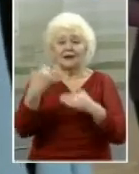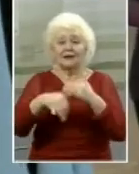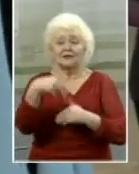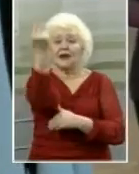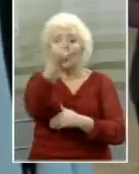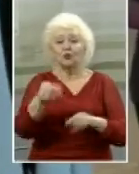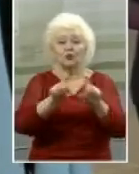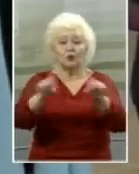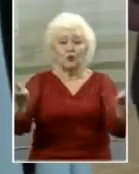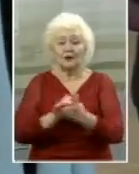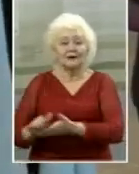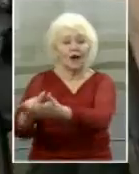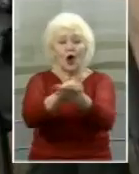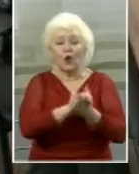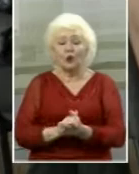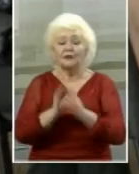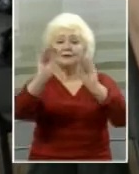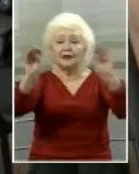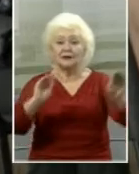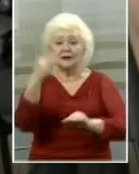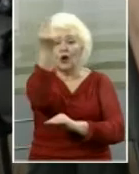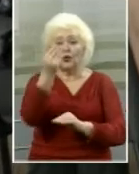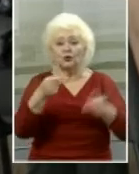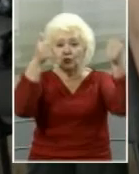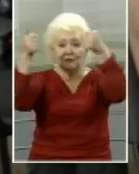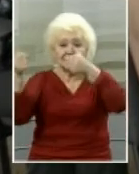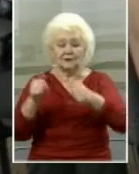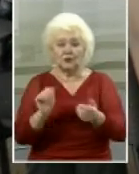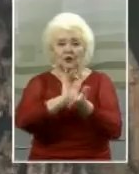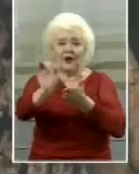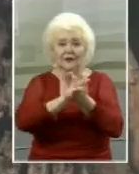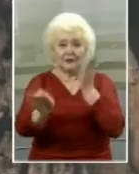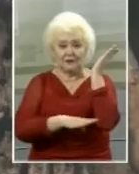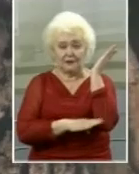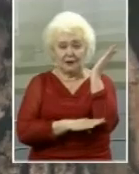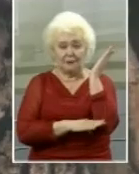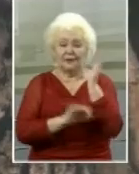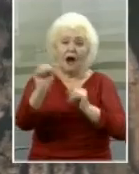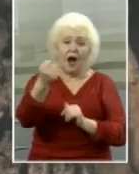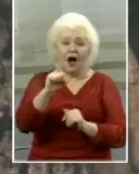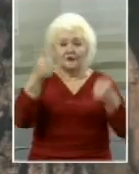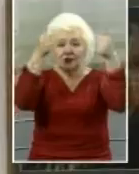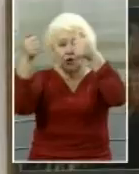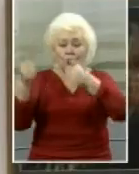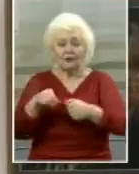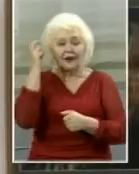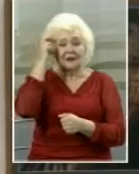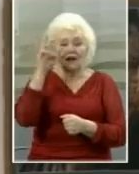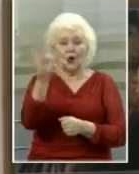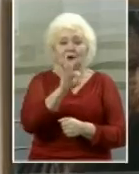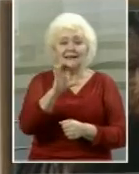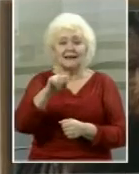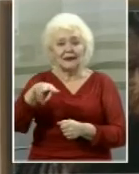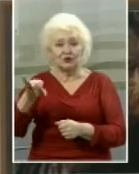Херсонського художнього музею об'єднали в одній експозиції художні світлини та вироби з дерева. Автор фотографії – киянин